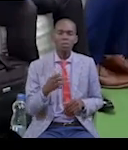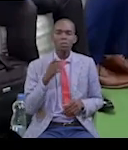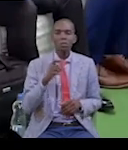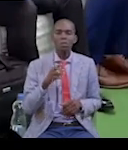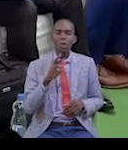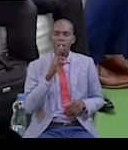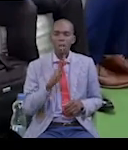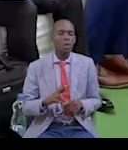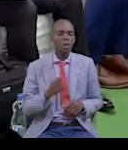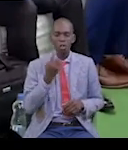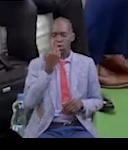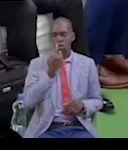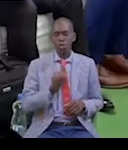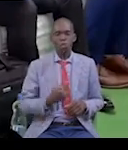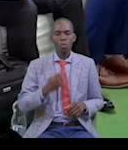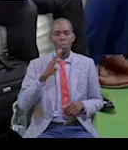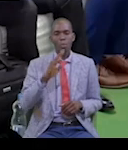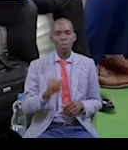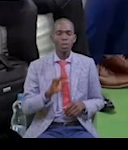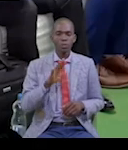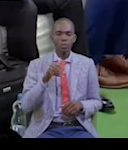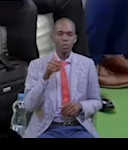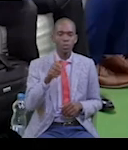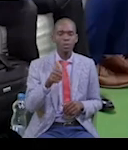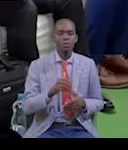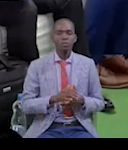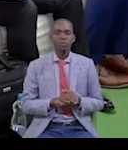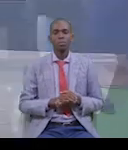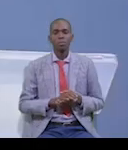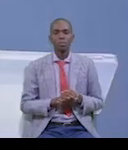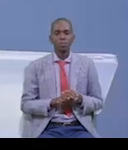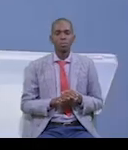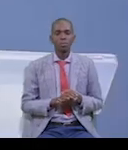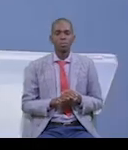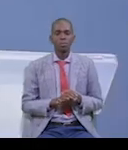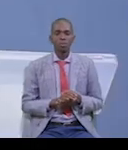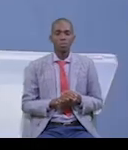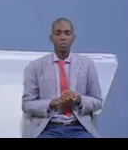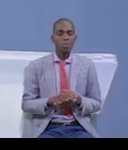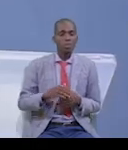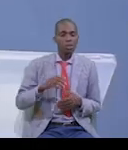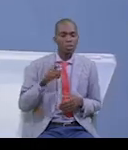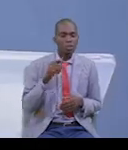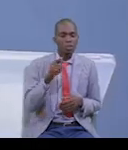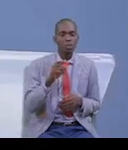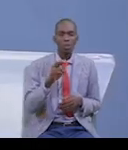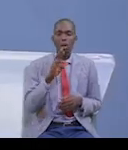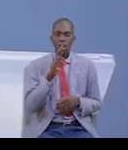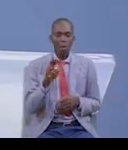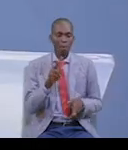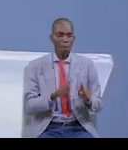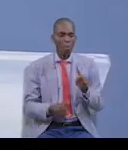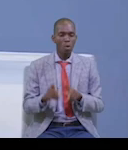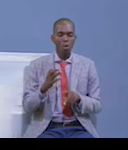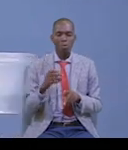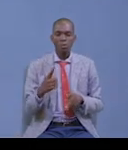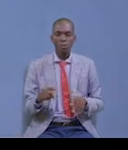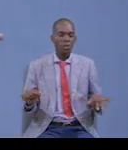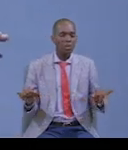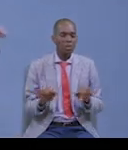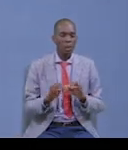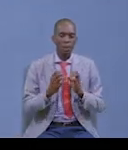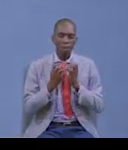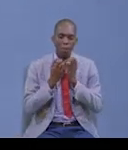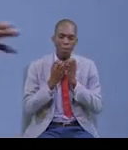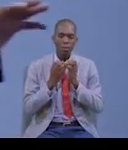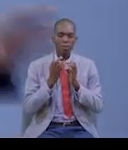all by yourself. మీకు మీరు స్వయంగా ఉన్నారు. You are people of the same precious faith. అదే అమూల్యమైన విశ్వాసాన్ని